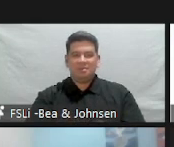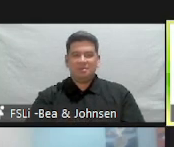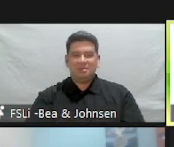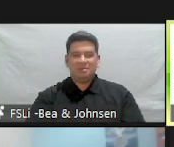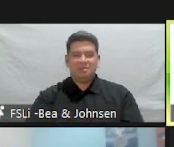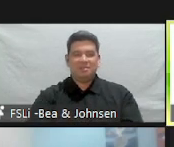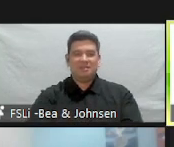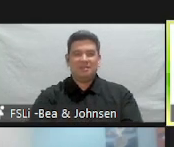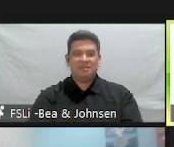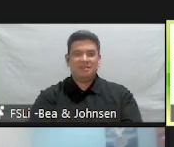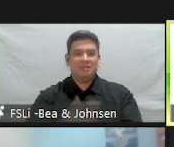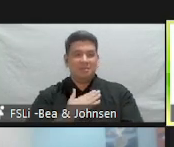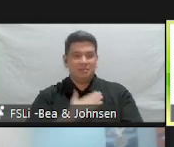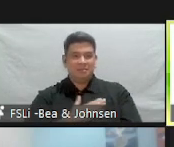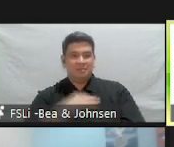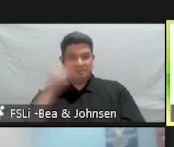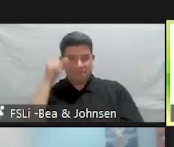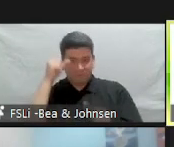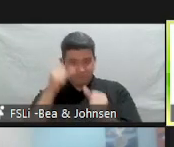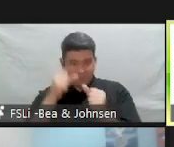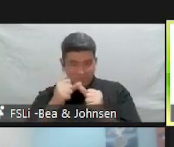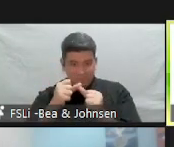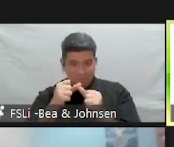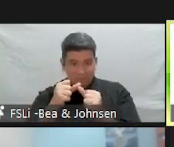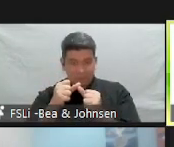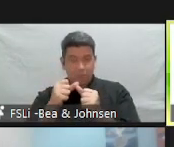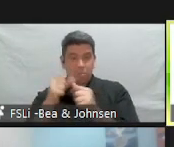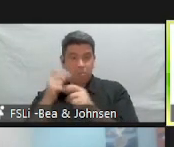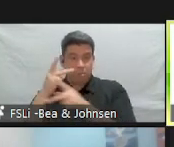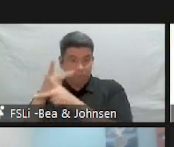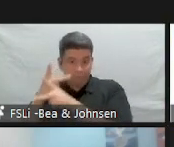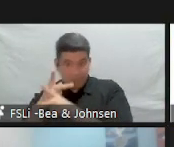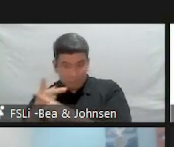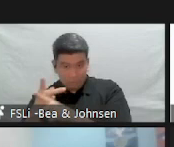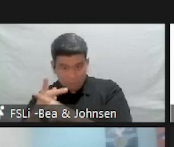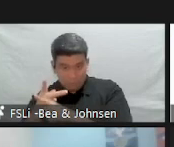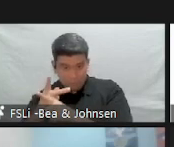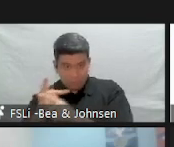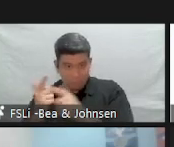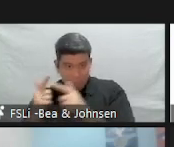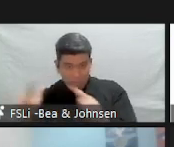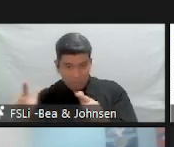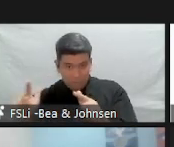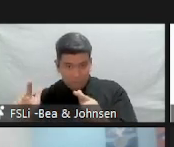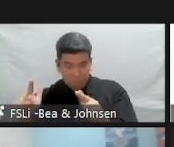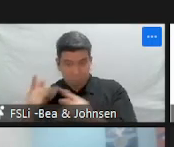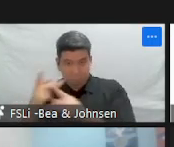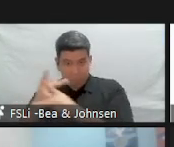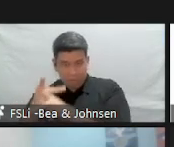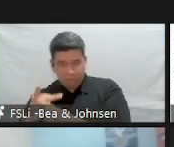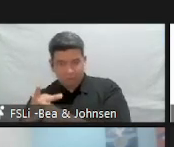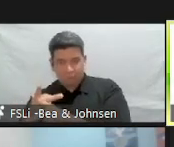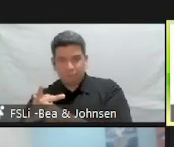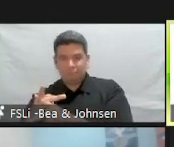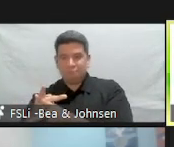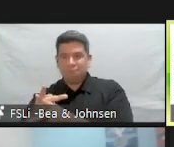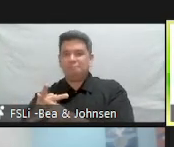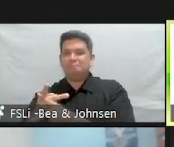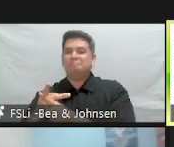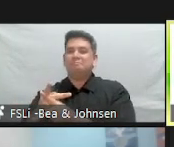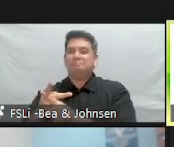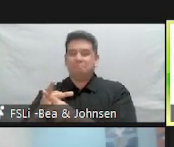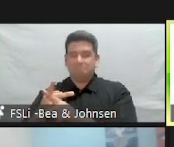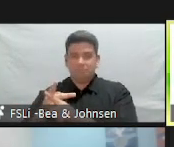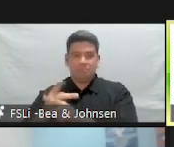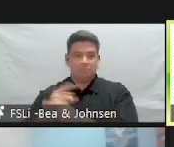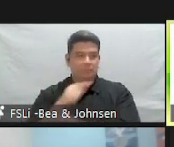itong tandaan, katulungin ang mga manananggol ng wika. Again. Kalampagin ang mga